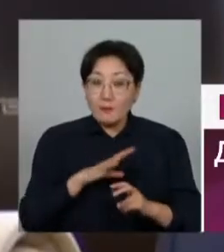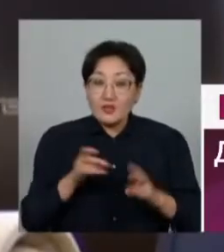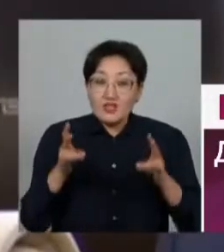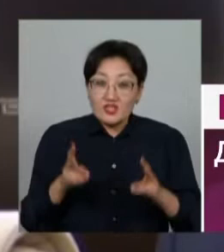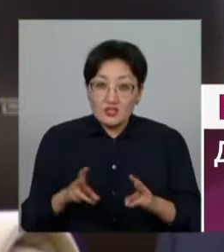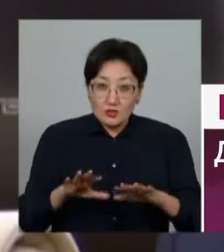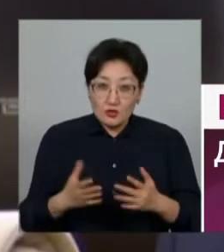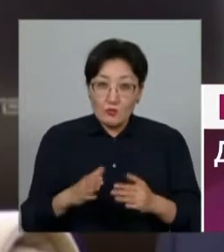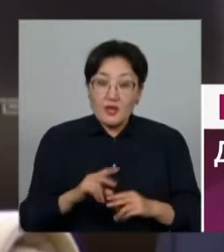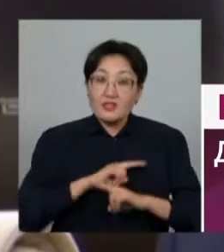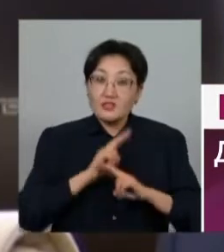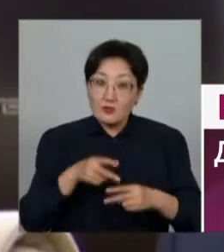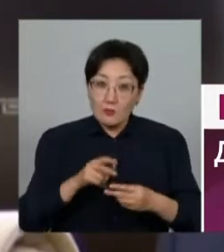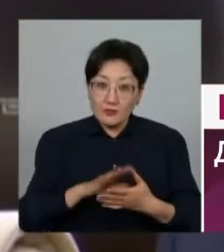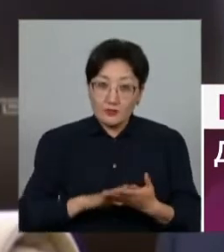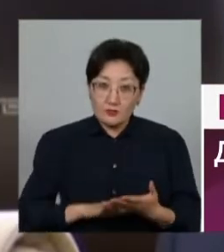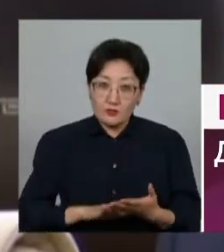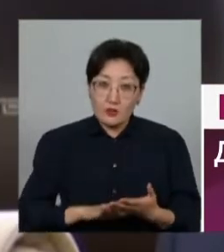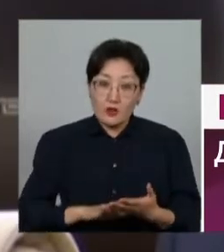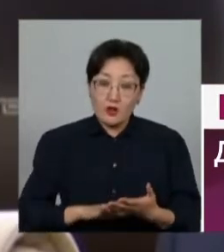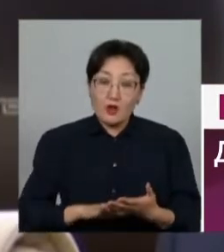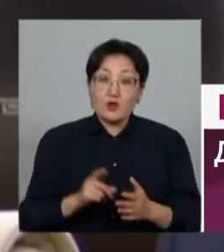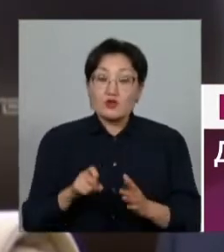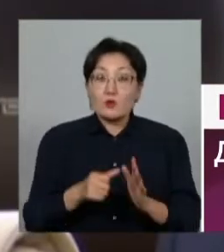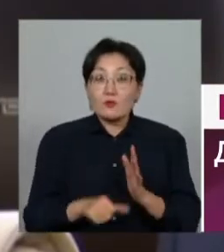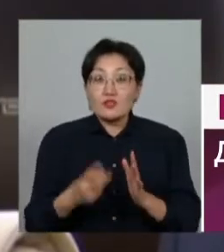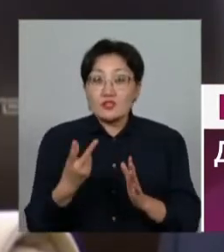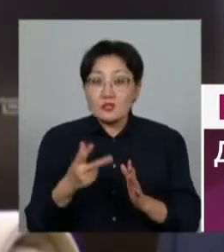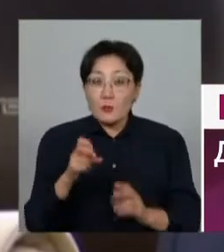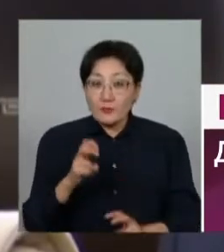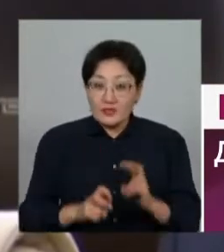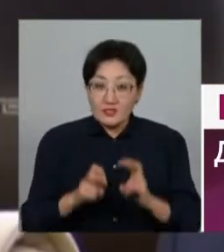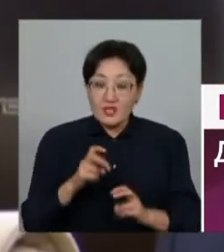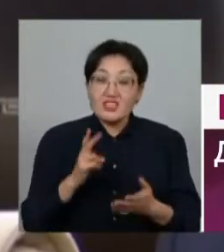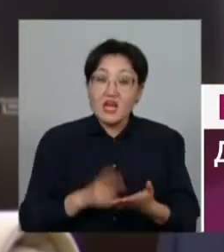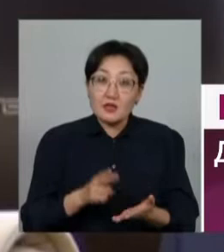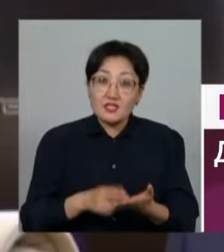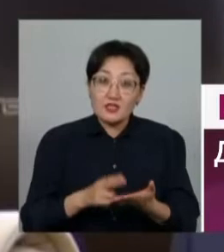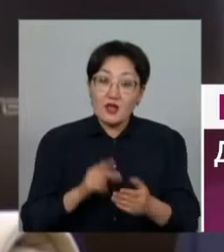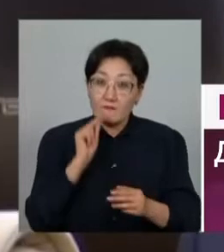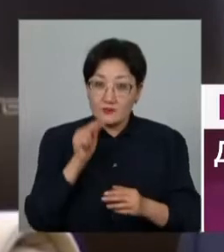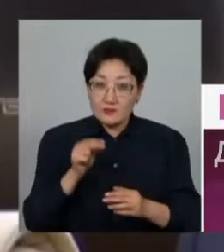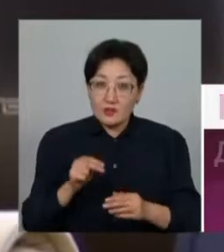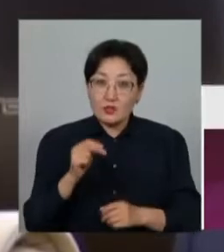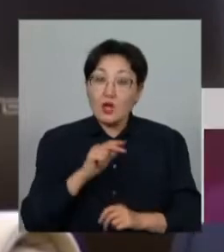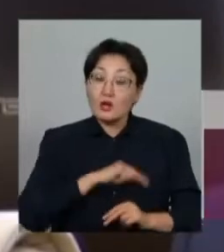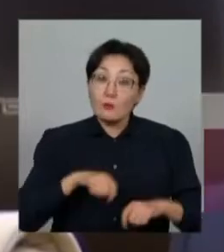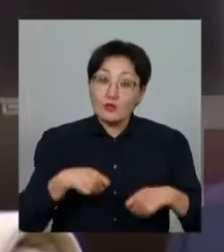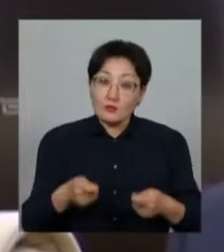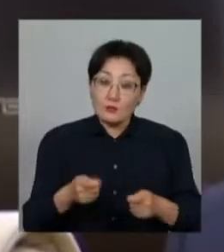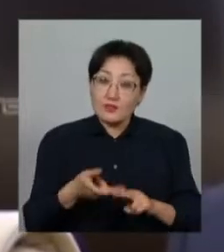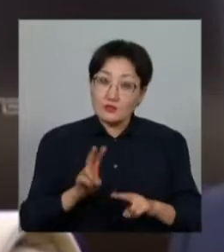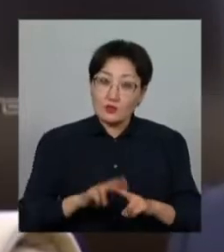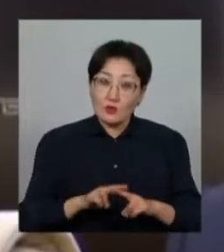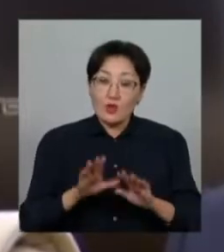случаи со смертельным исходом. В 163 предприятиях доказана вина работодателя. При